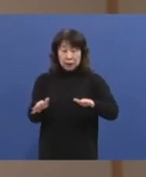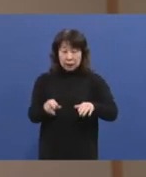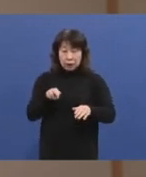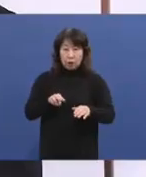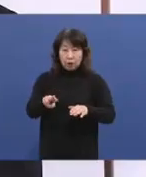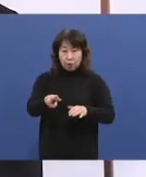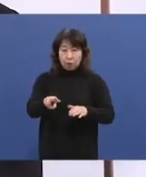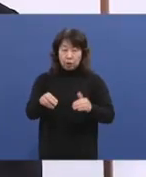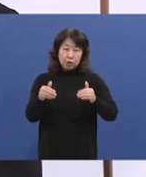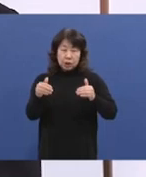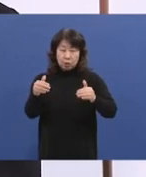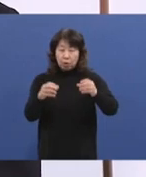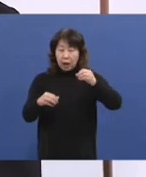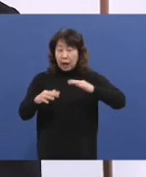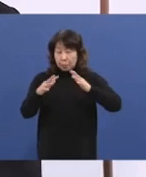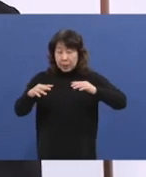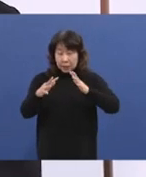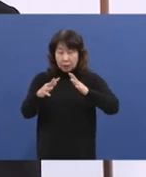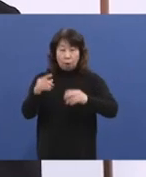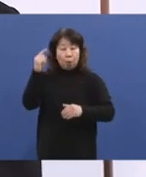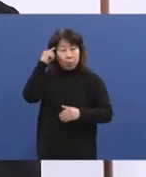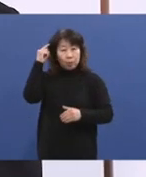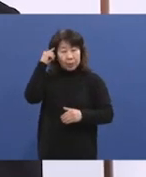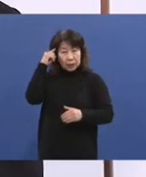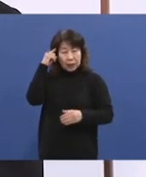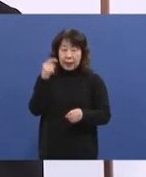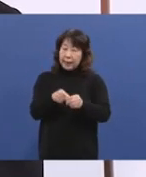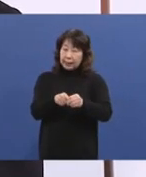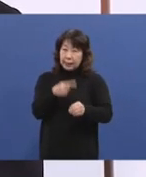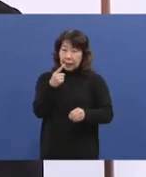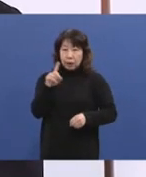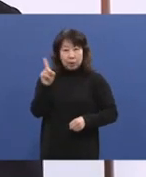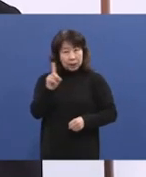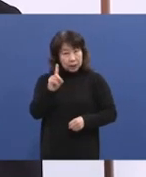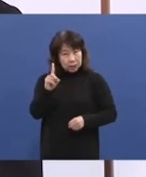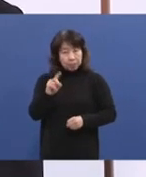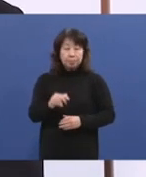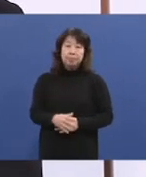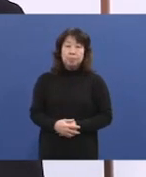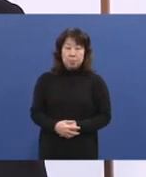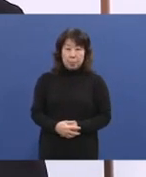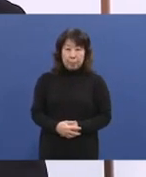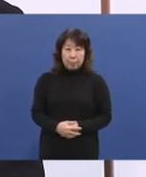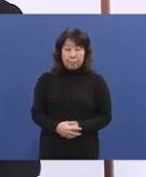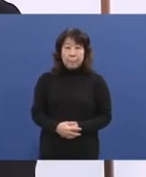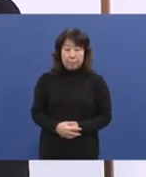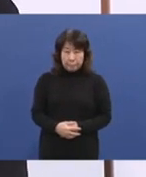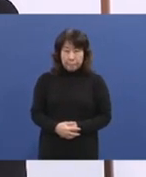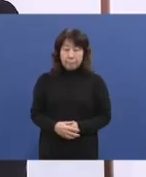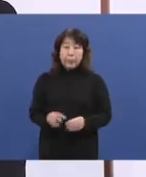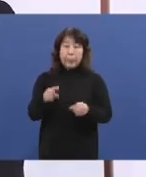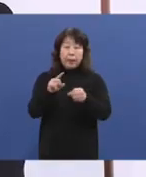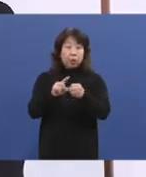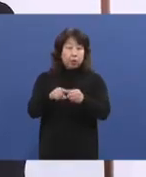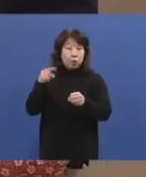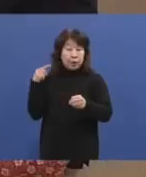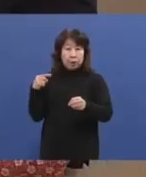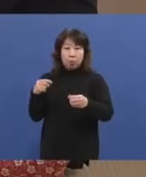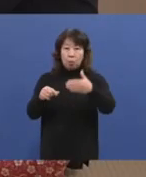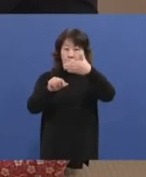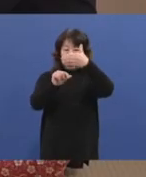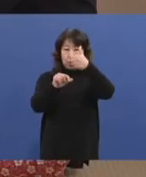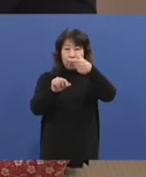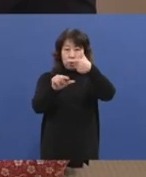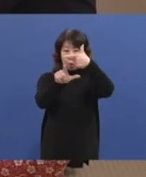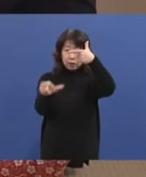るんですけど、市長が将棋を推進しようと考えられたきっかけを教えていただけますか。 そうですね、去年6